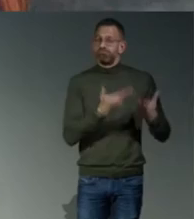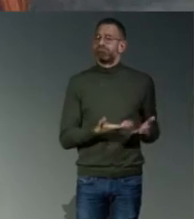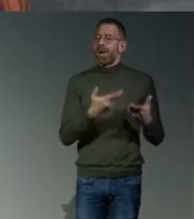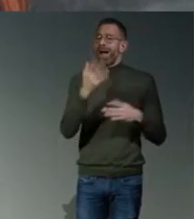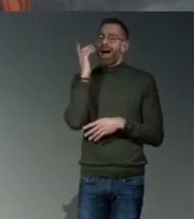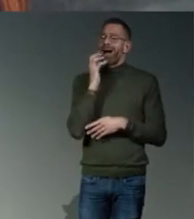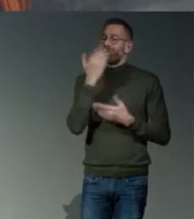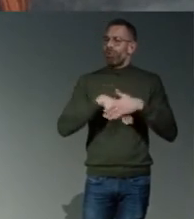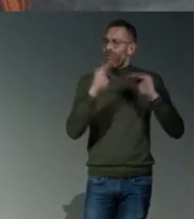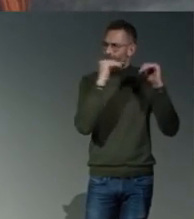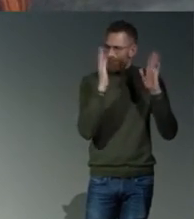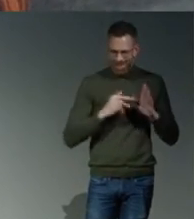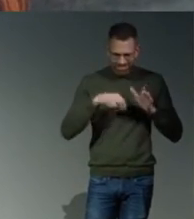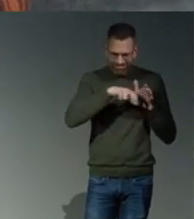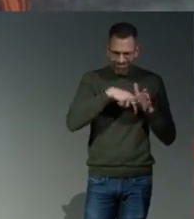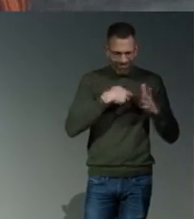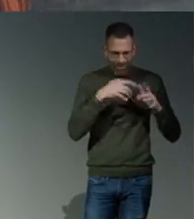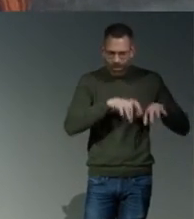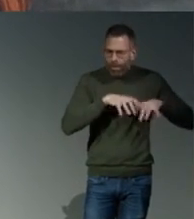eux qui codaient à, aujourd'hui,